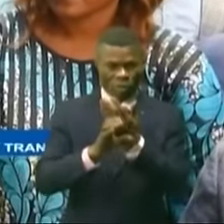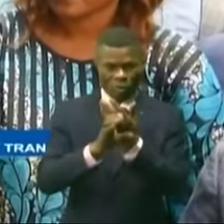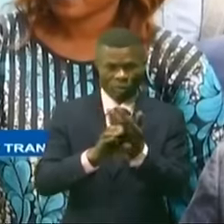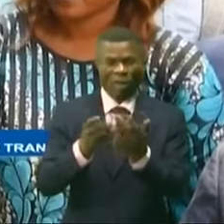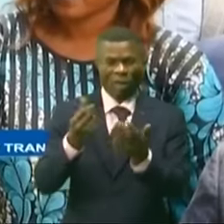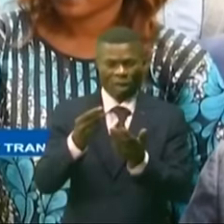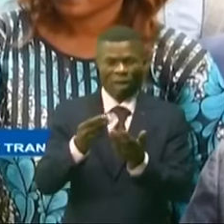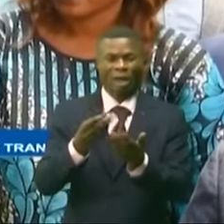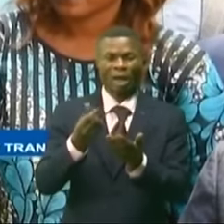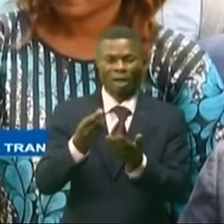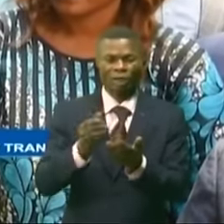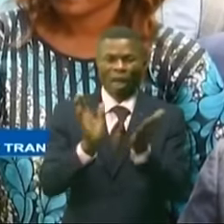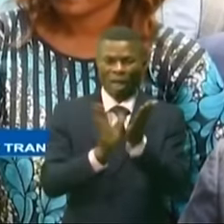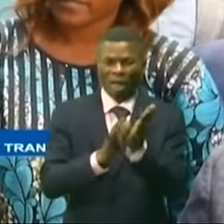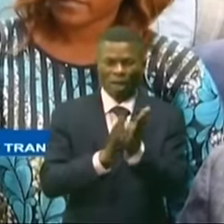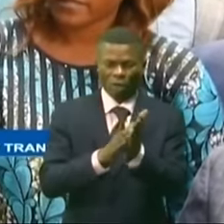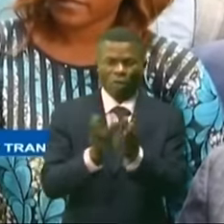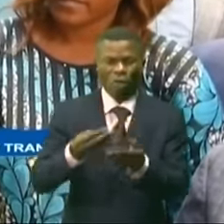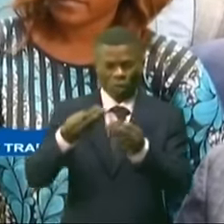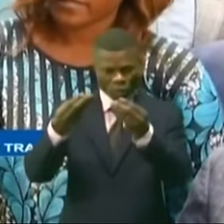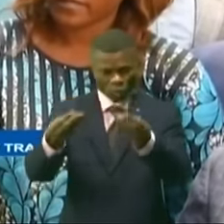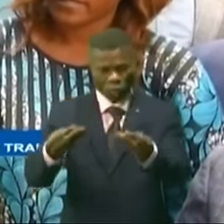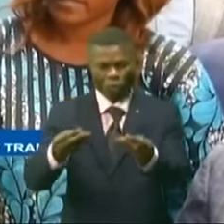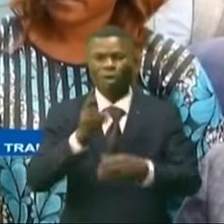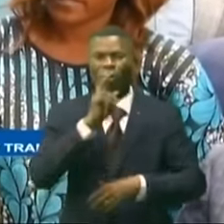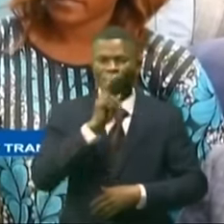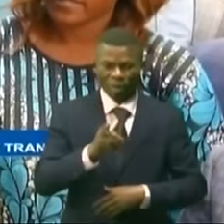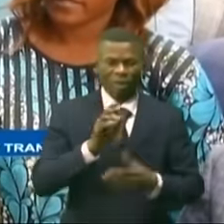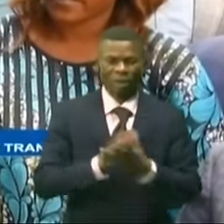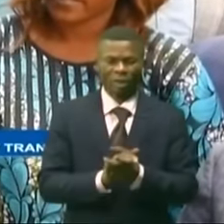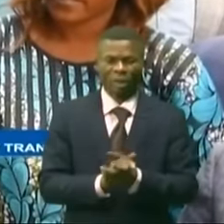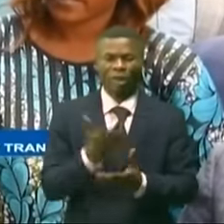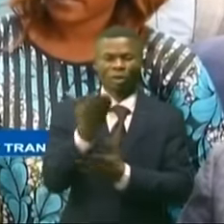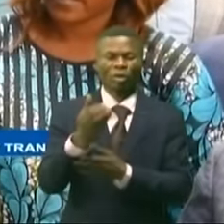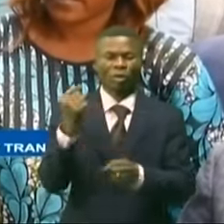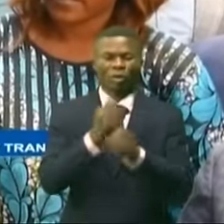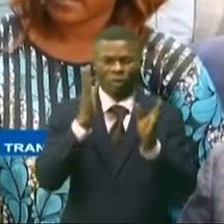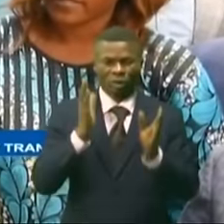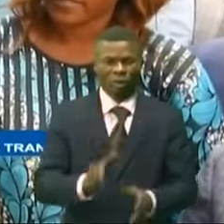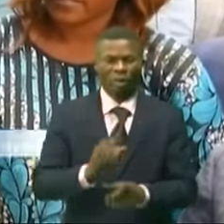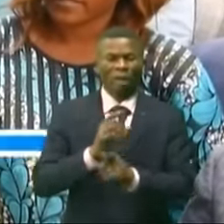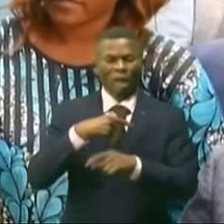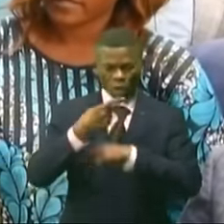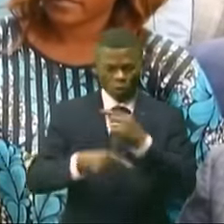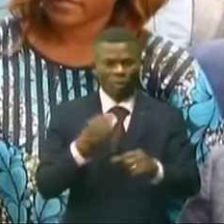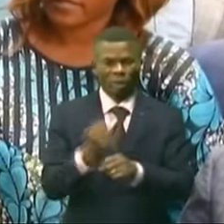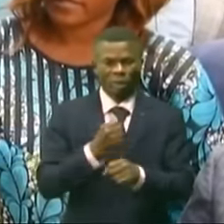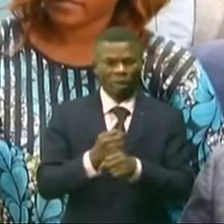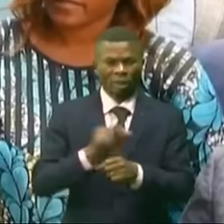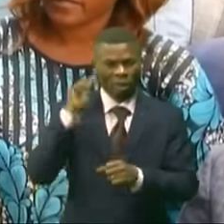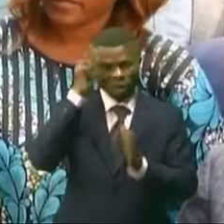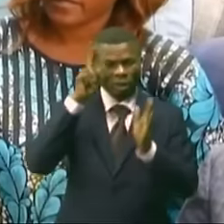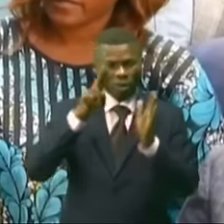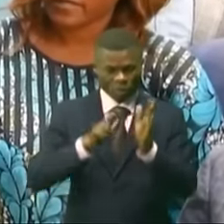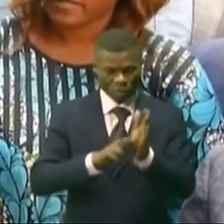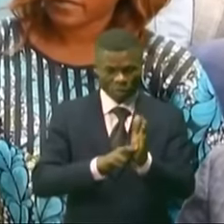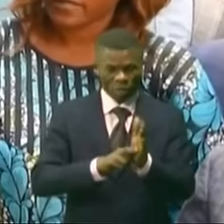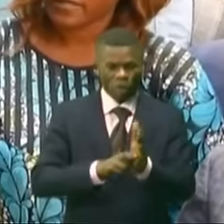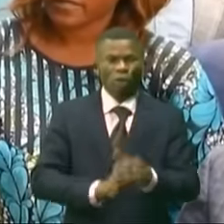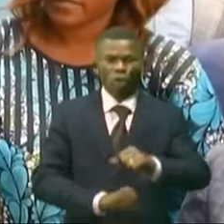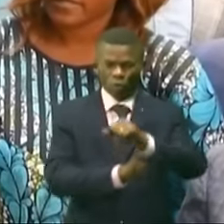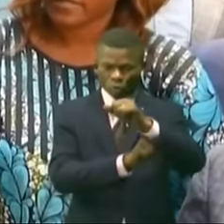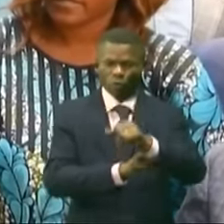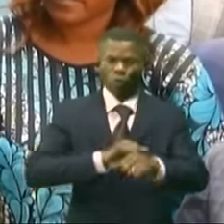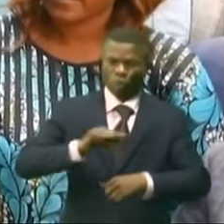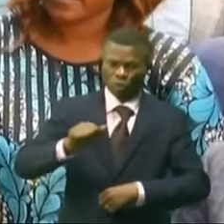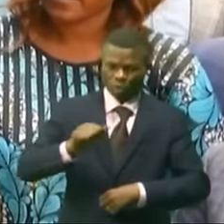scolarité seront payés aux agents il est demandé aux travailleurs de reprendre le travail parce que le gouvernement assure maintenant d'une